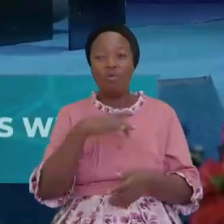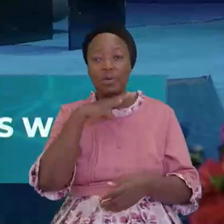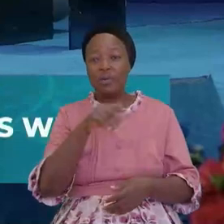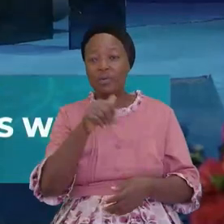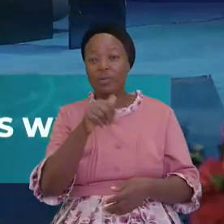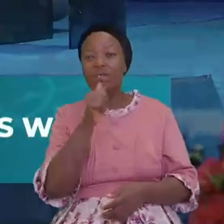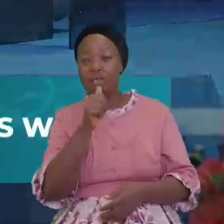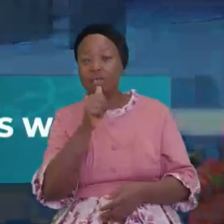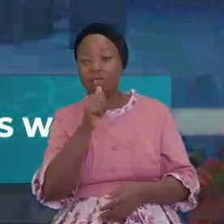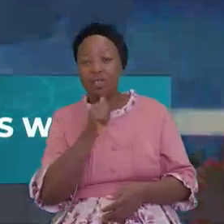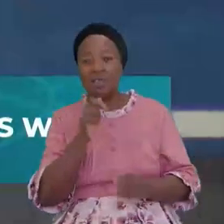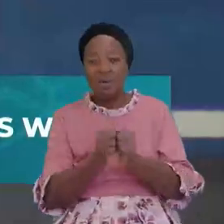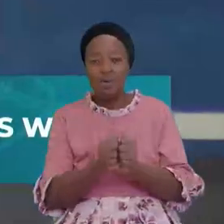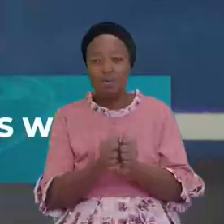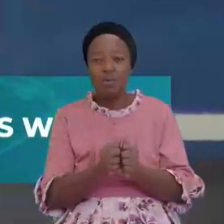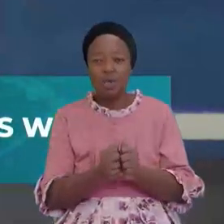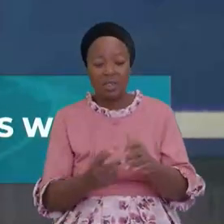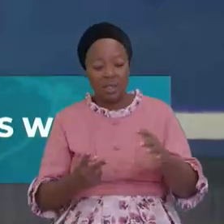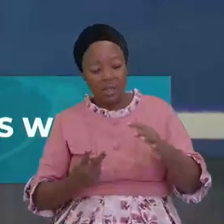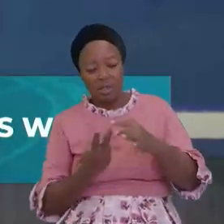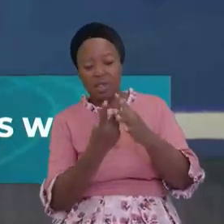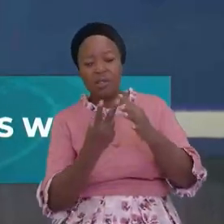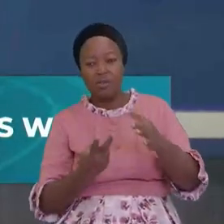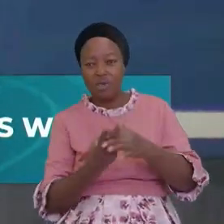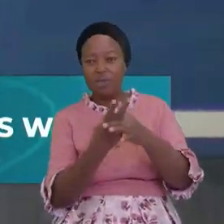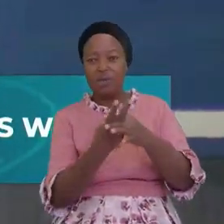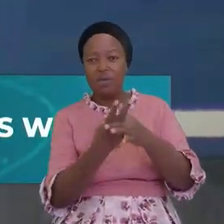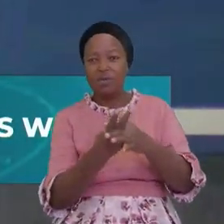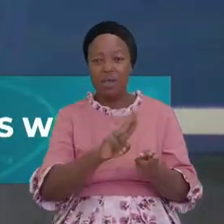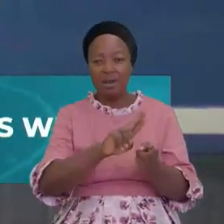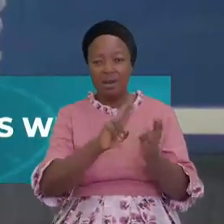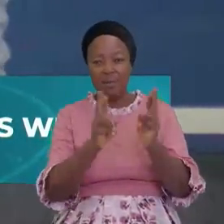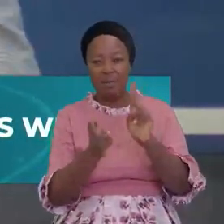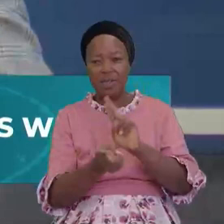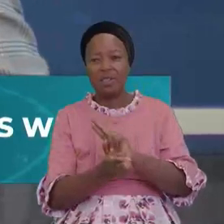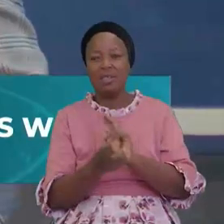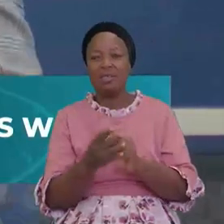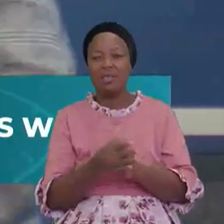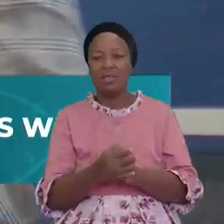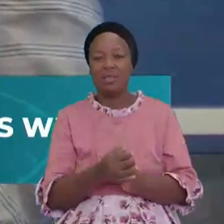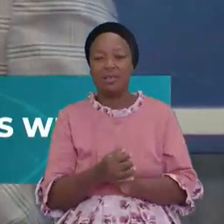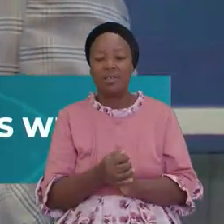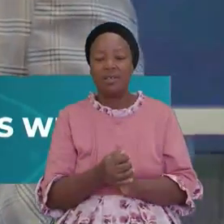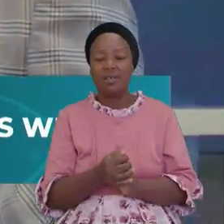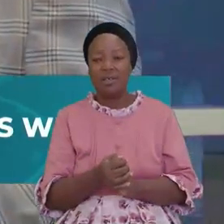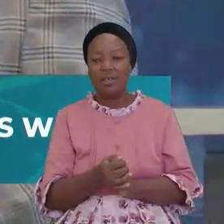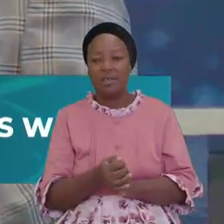abandonner tous les secrets abominables avec une repentance transparente.